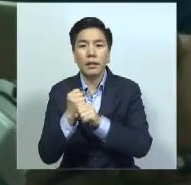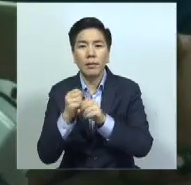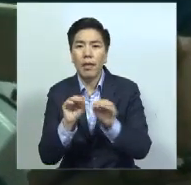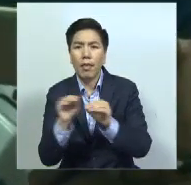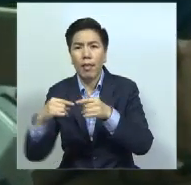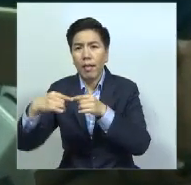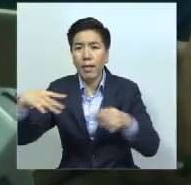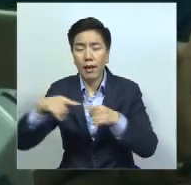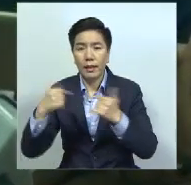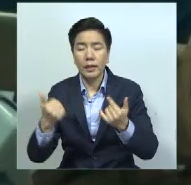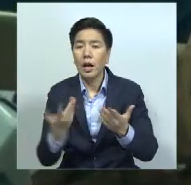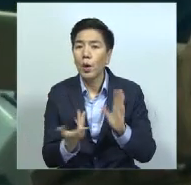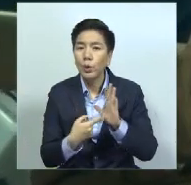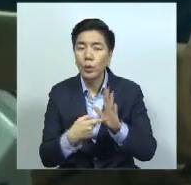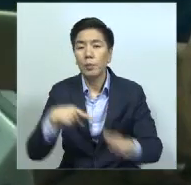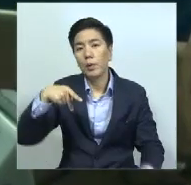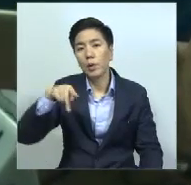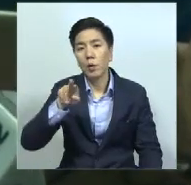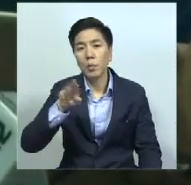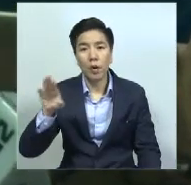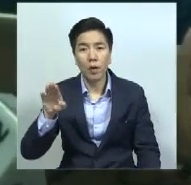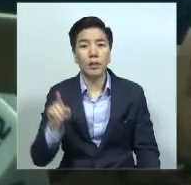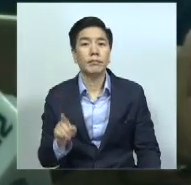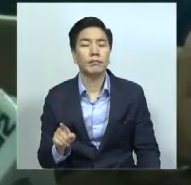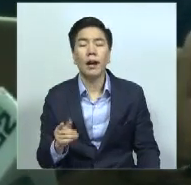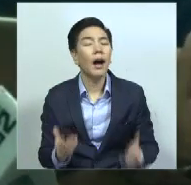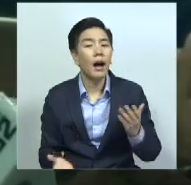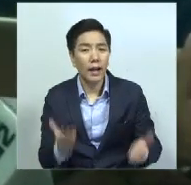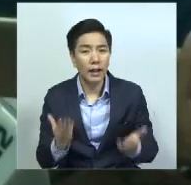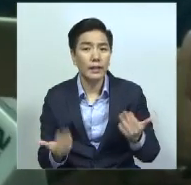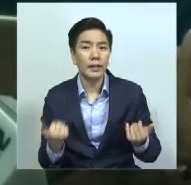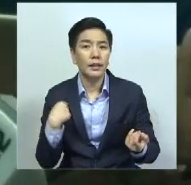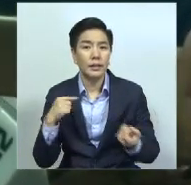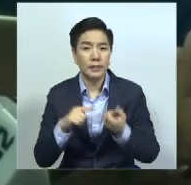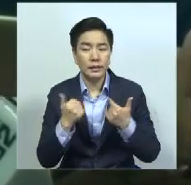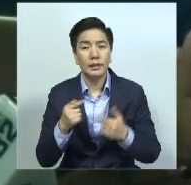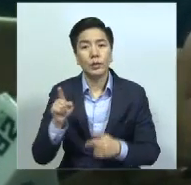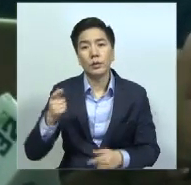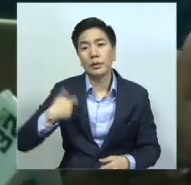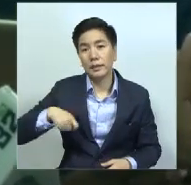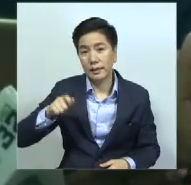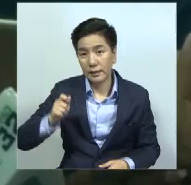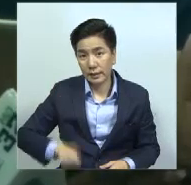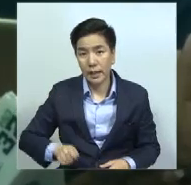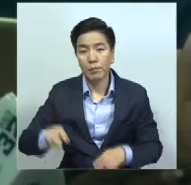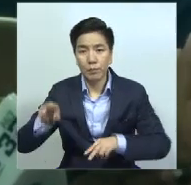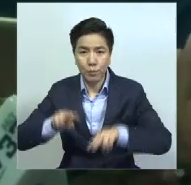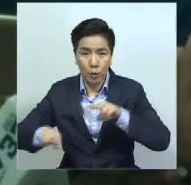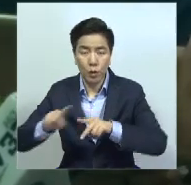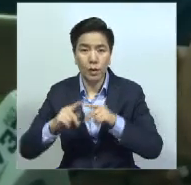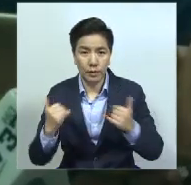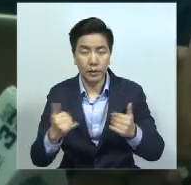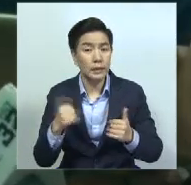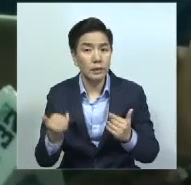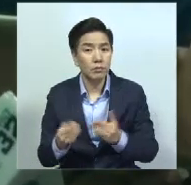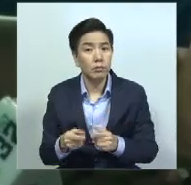ขัดกับกฎหมายธรรมดาเช่นพระราชบัญญัติอะไรสักอย่างหนึ่งอะอย่างนี้มันก็ไปศาลปกครองไปศาลรัฐธรรมนูญไม่ได้ อย่างเรื่องนี้ต้อง